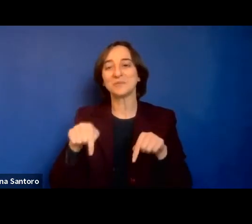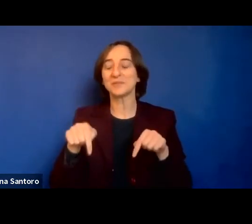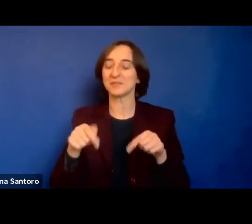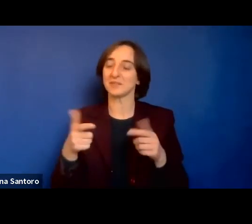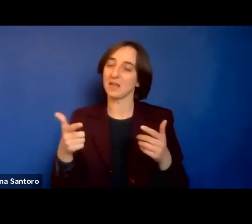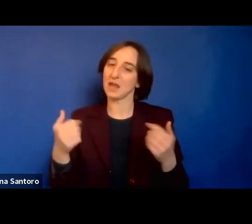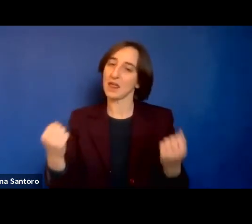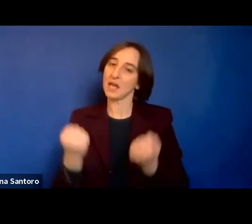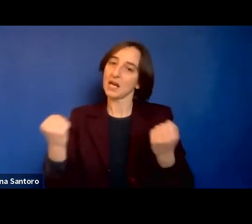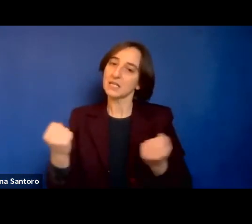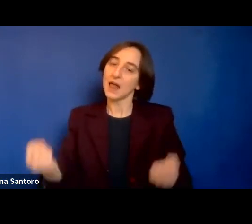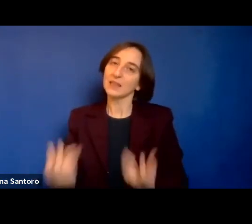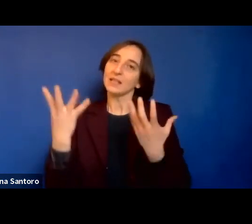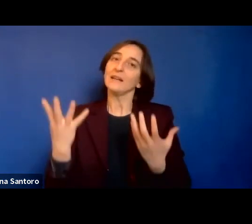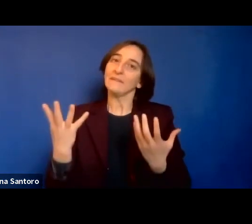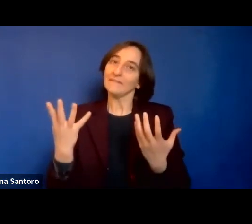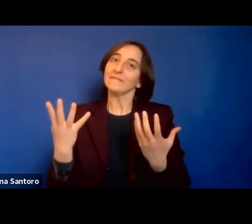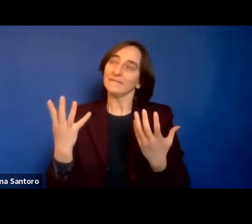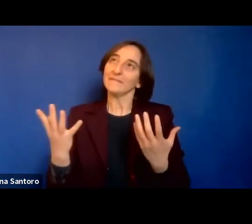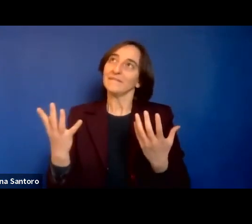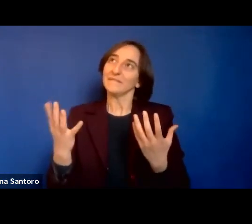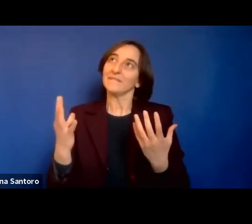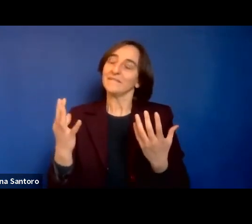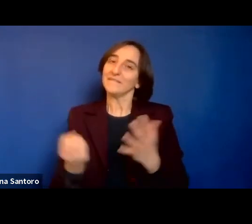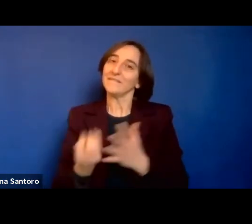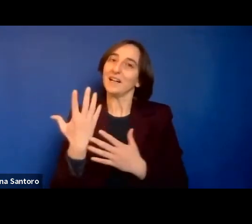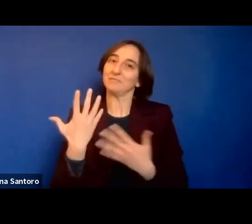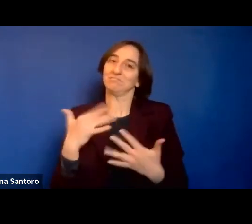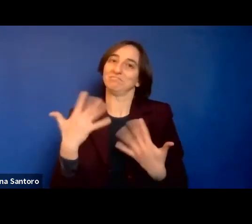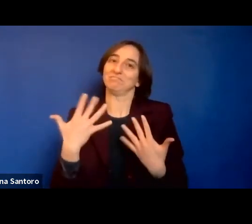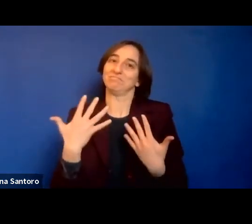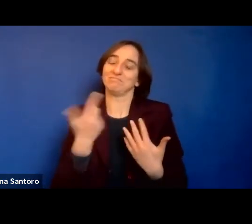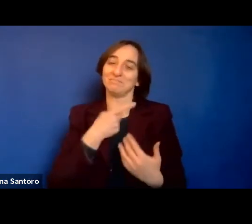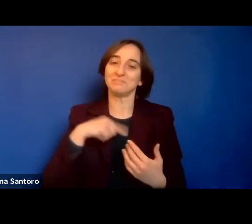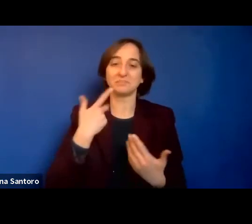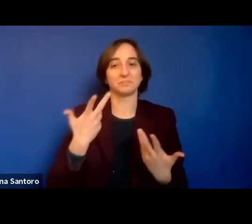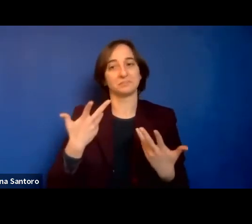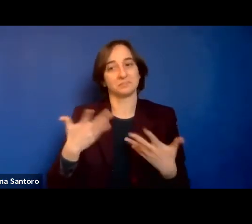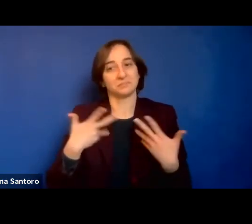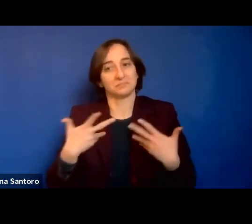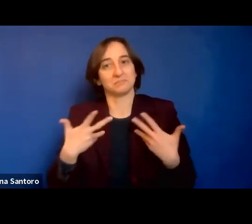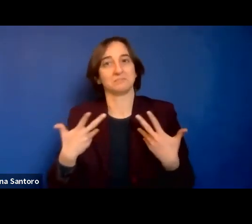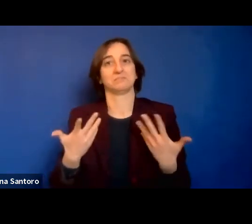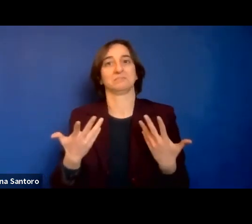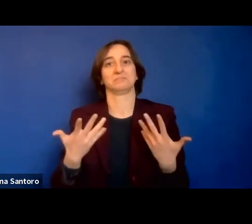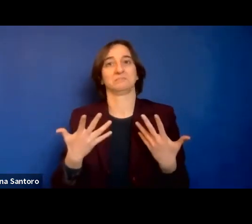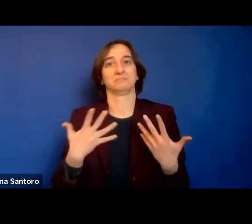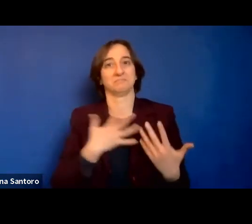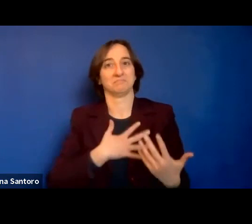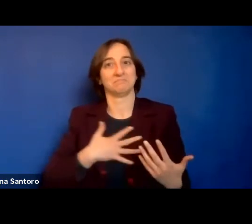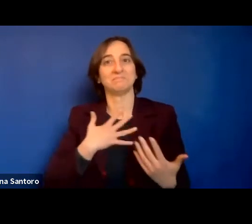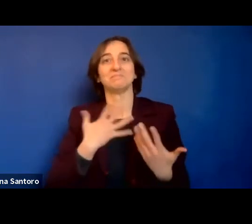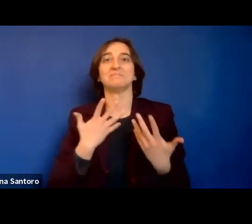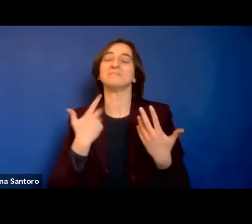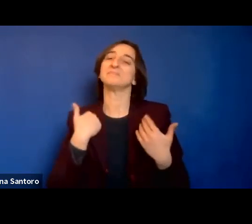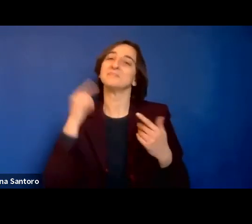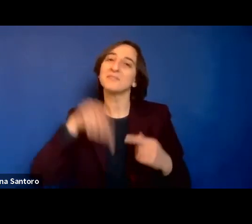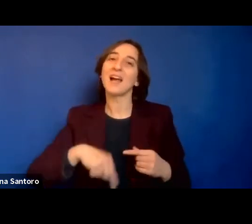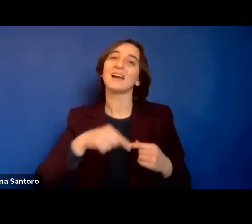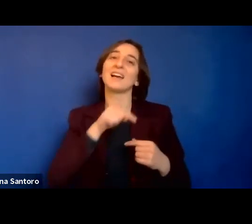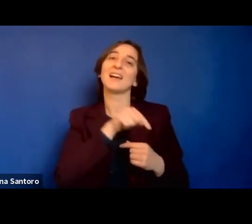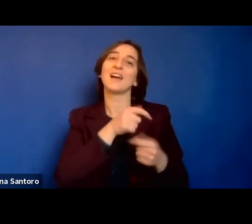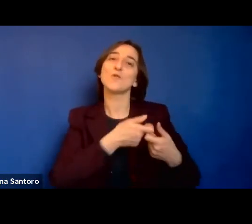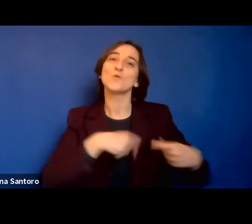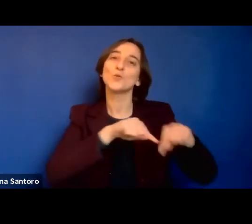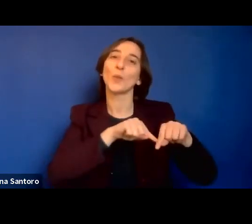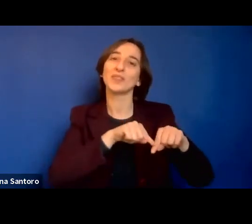cui siamo molto contenti, siamo molto entusiasti. Sono a portarvi il saluto affettuoso anche della